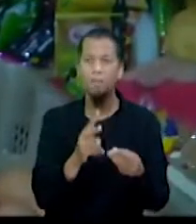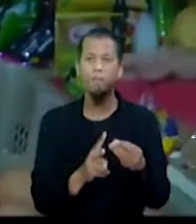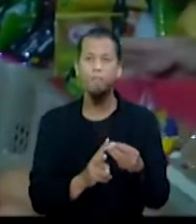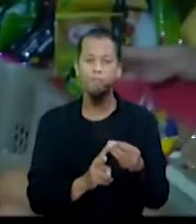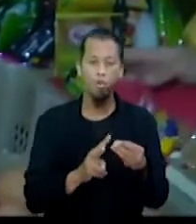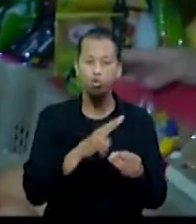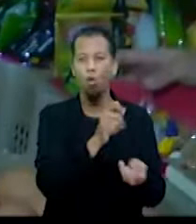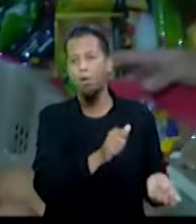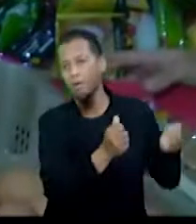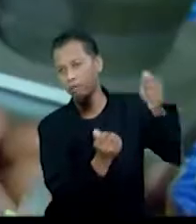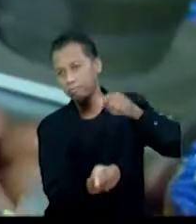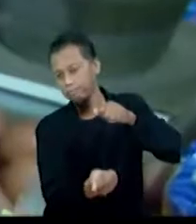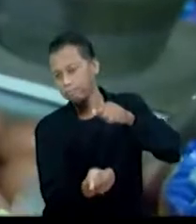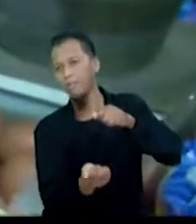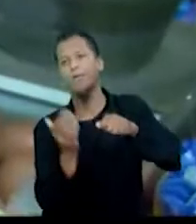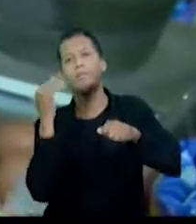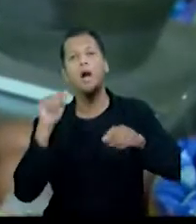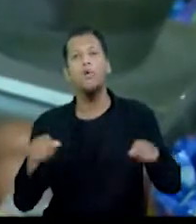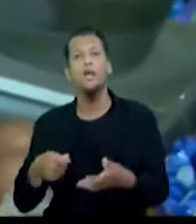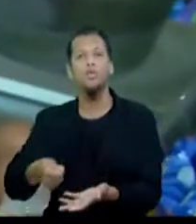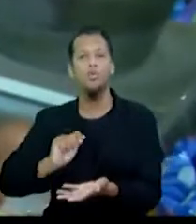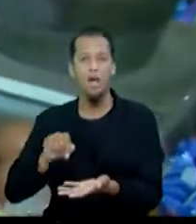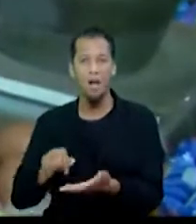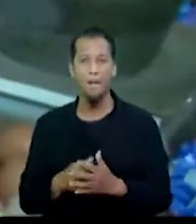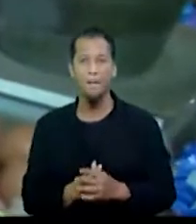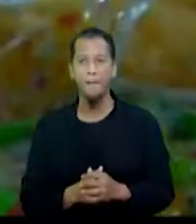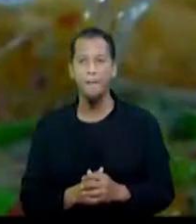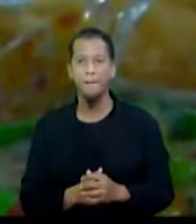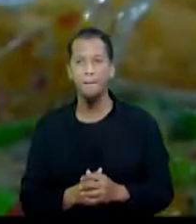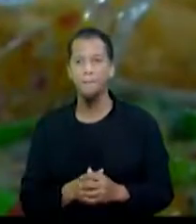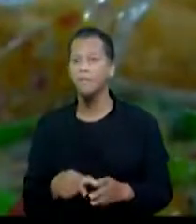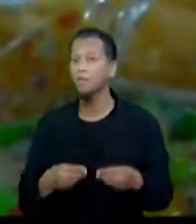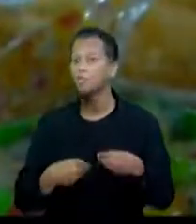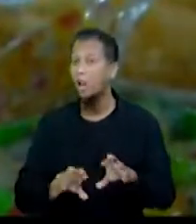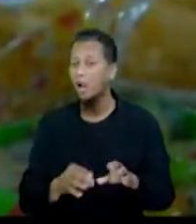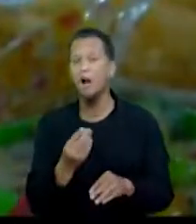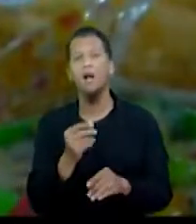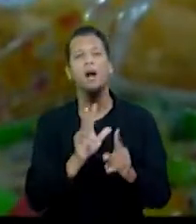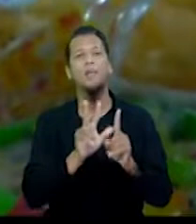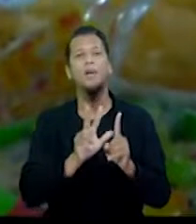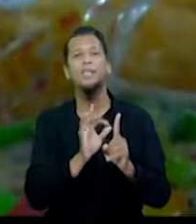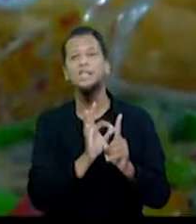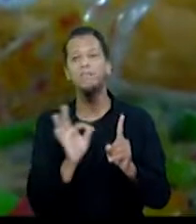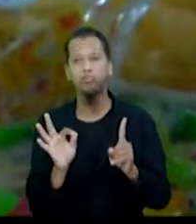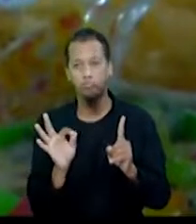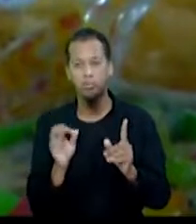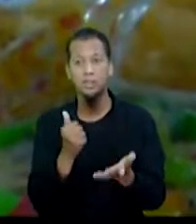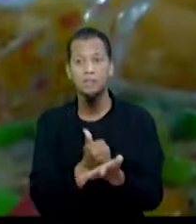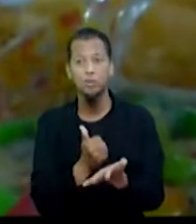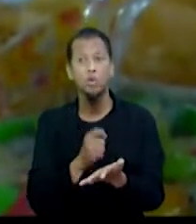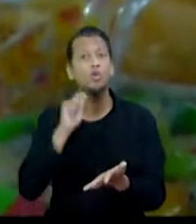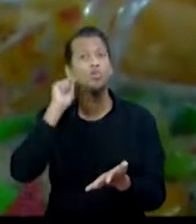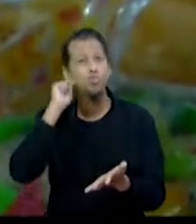Okay. Iya. Ketersediaannya seperti apa, Bu? Ketersediaannya, walaupun susah, saya terus mencari hingga untuk